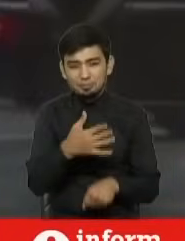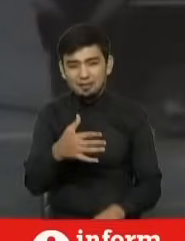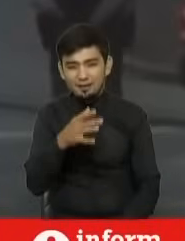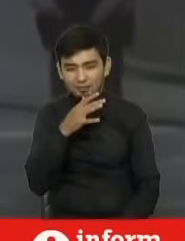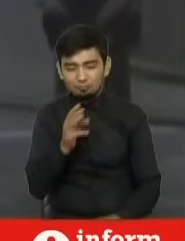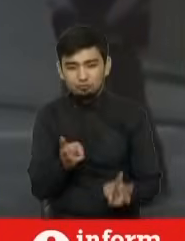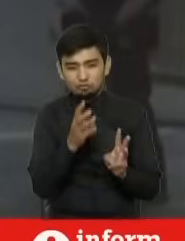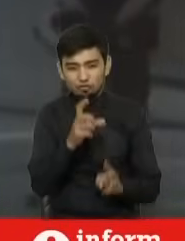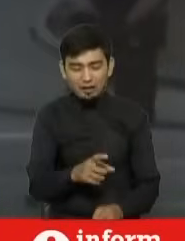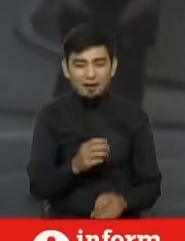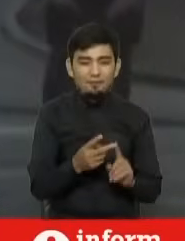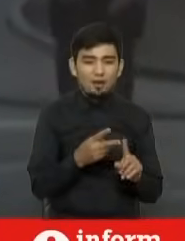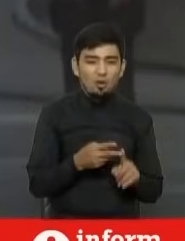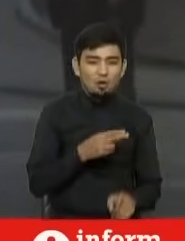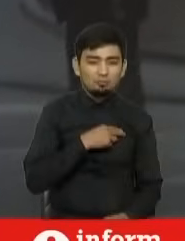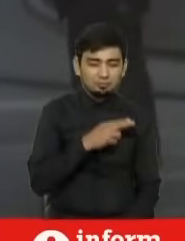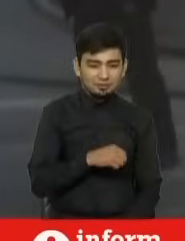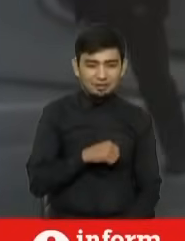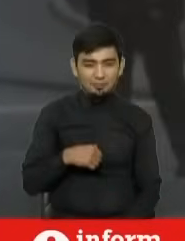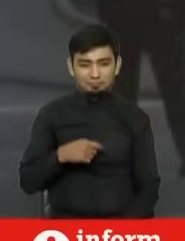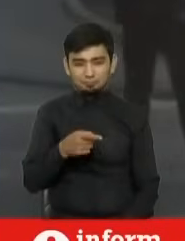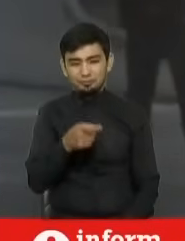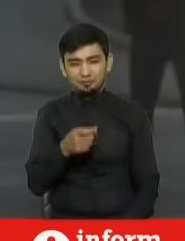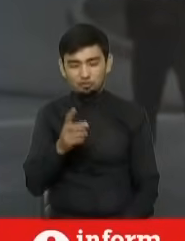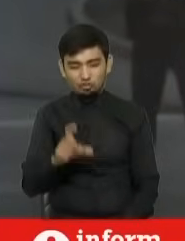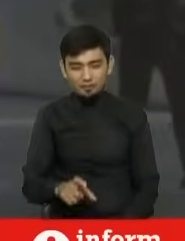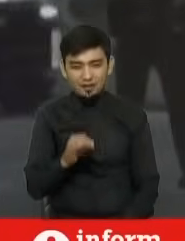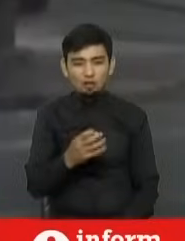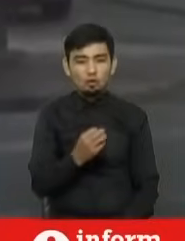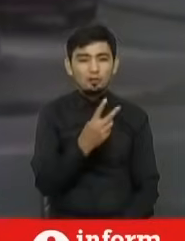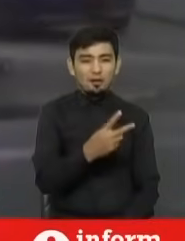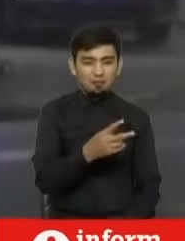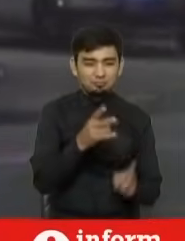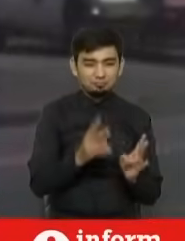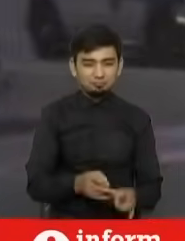пожарный второй погибший сам стрелок ещё двое